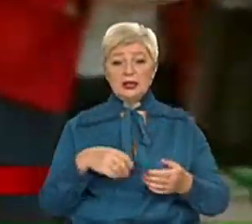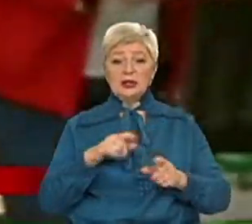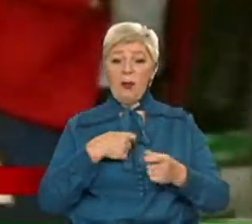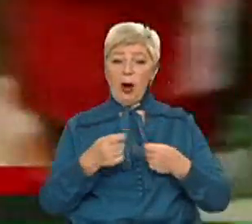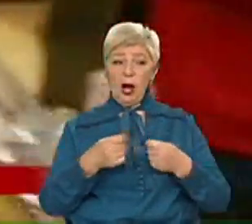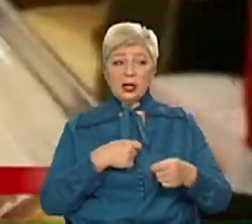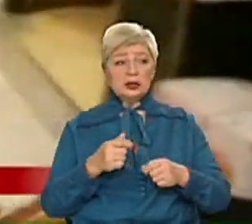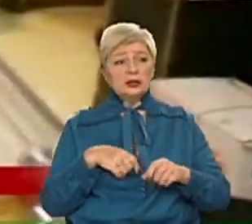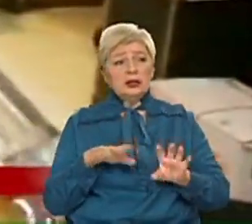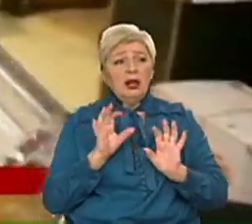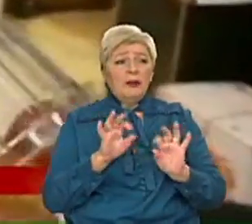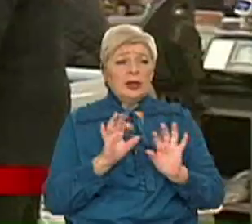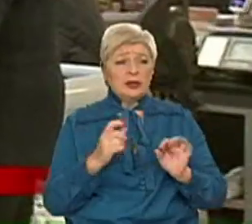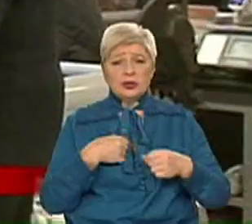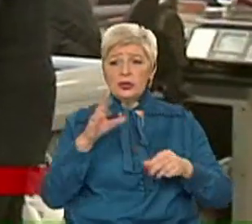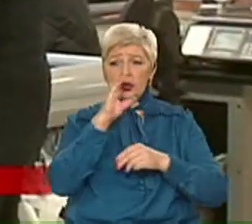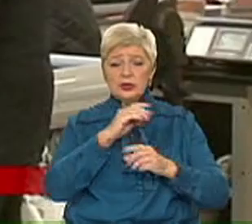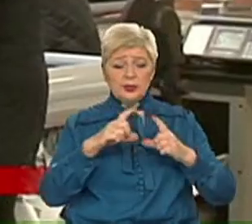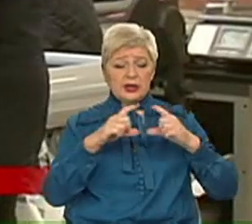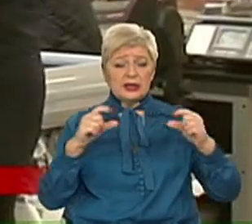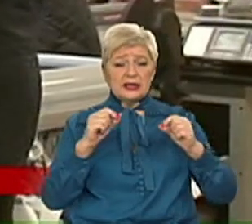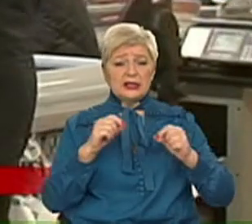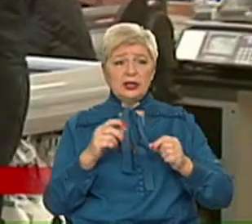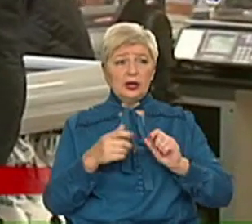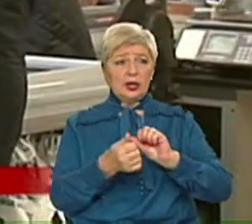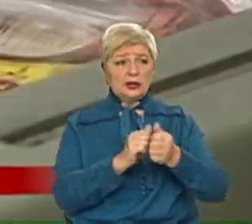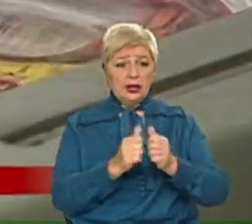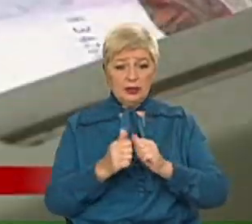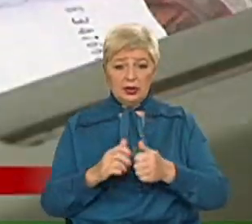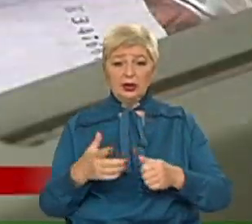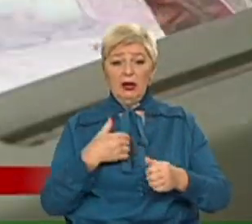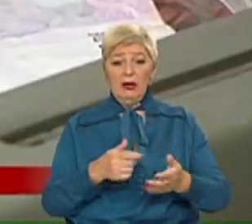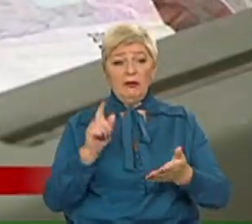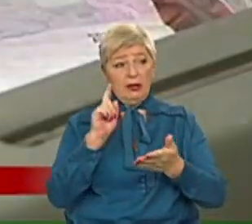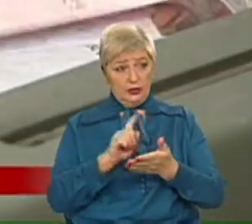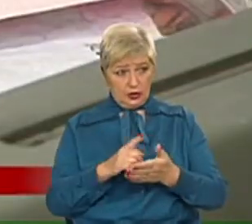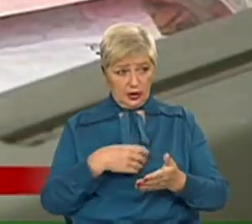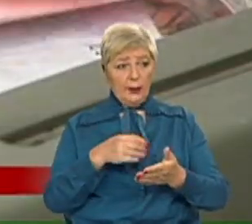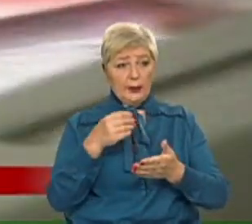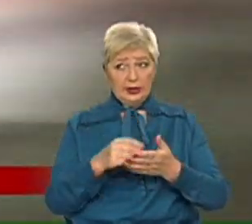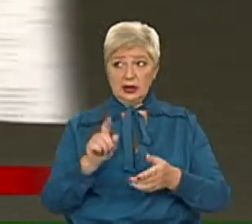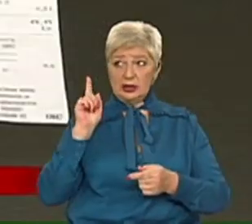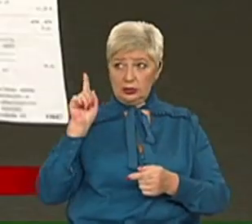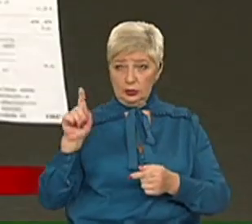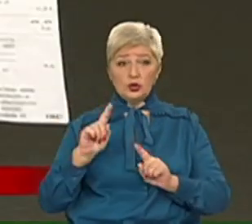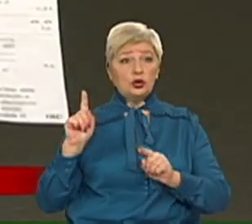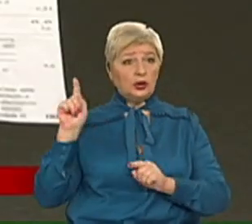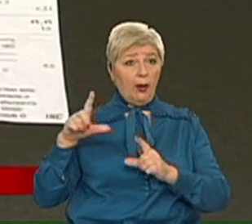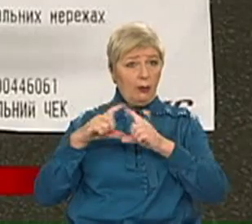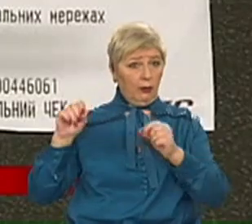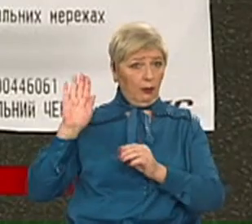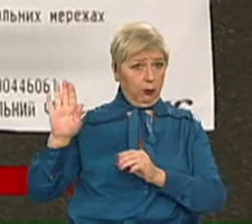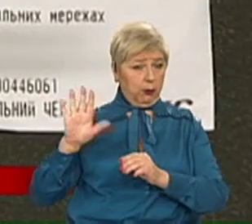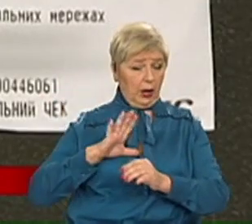виправдовується тим, що не встиг замінити цінники, вам зобов'язані продати товар за тією вартістю, що була зазначена в залі. На другому